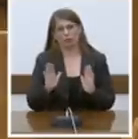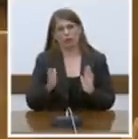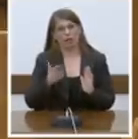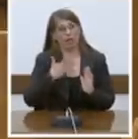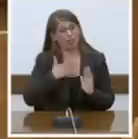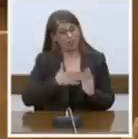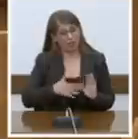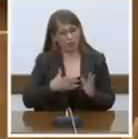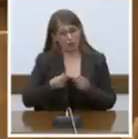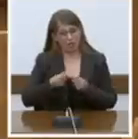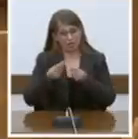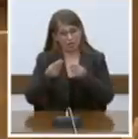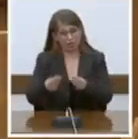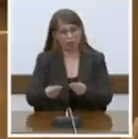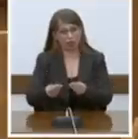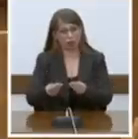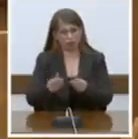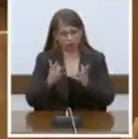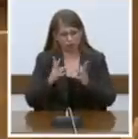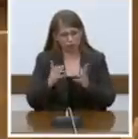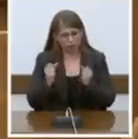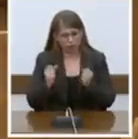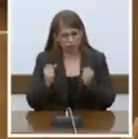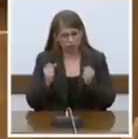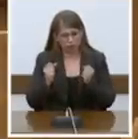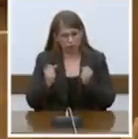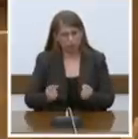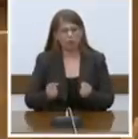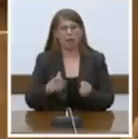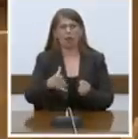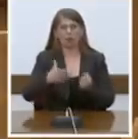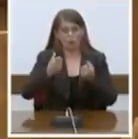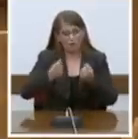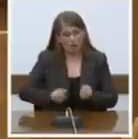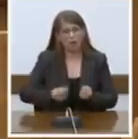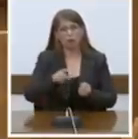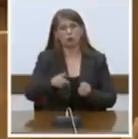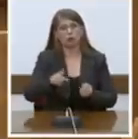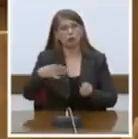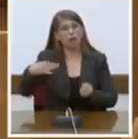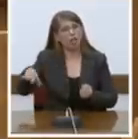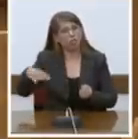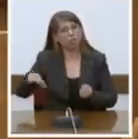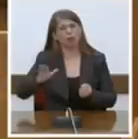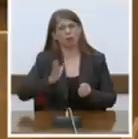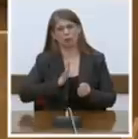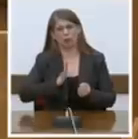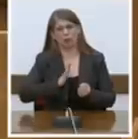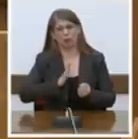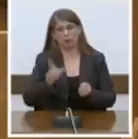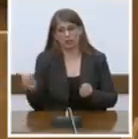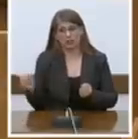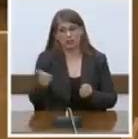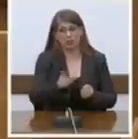δώσουμε την έμφαση στους αδύναμους ανθρώπους, σε αυτούς που δεν έχουν